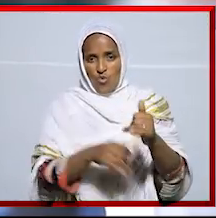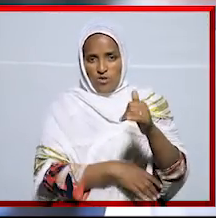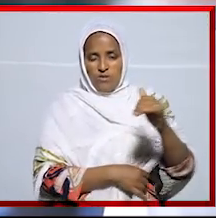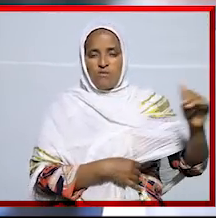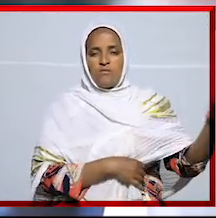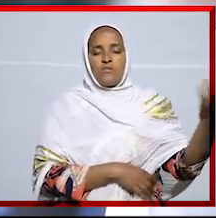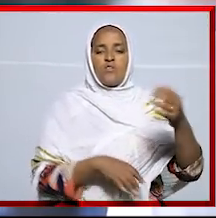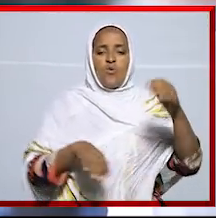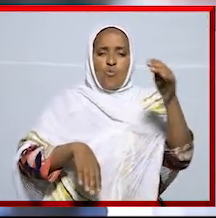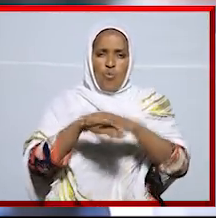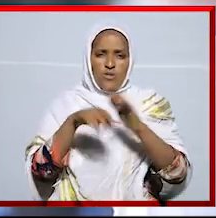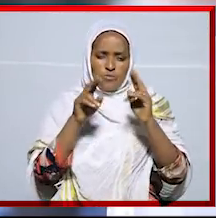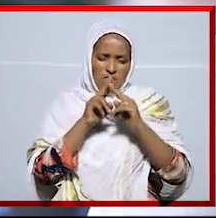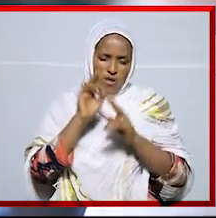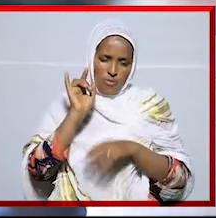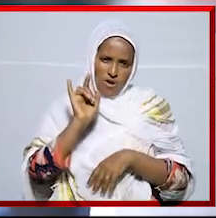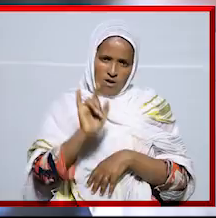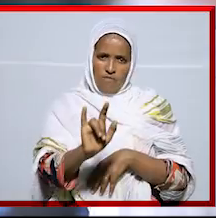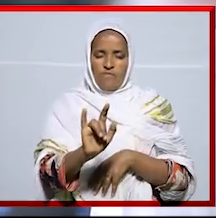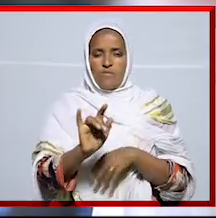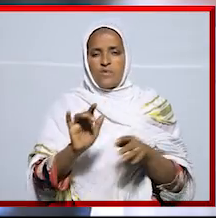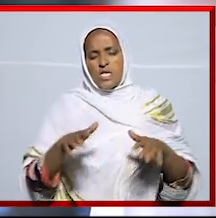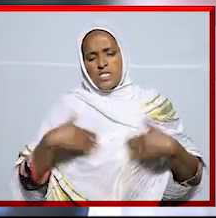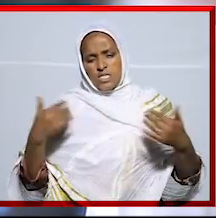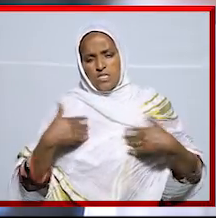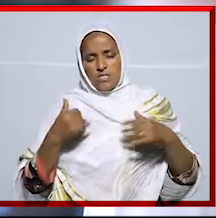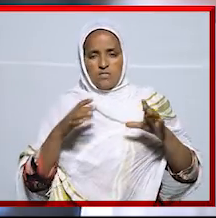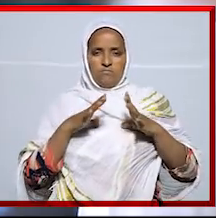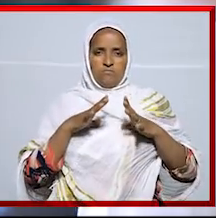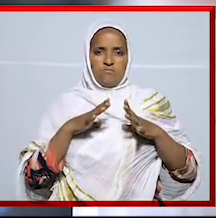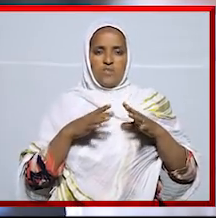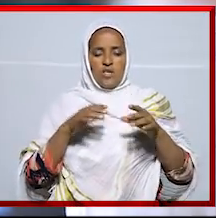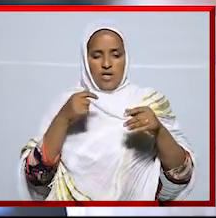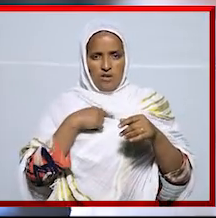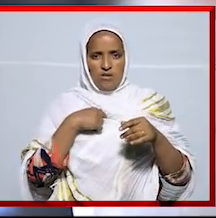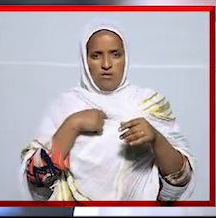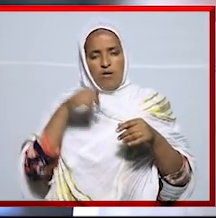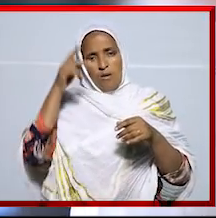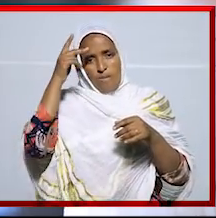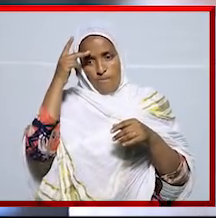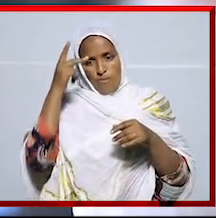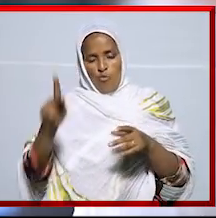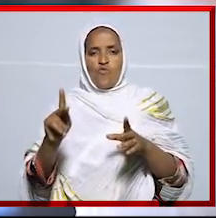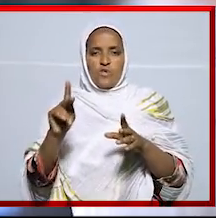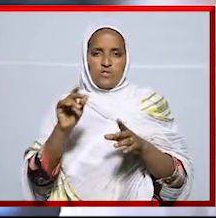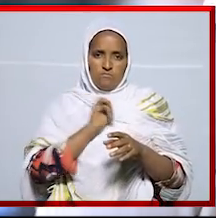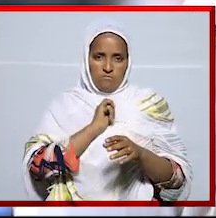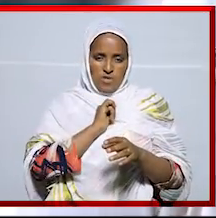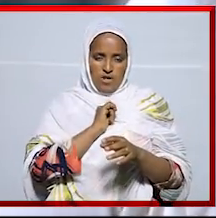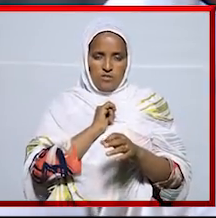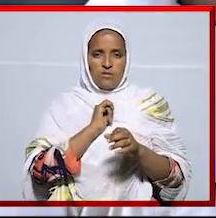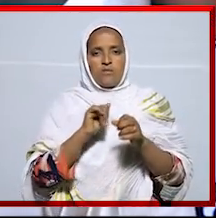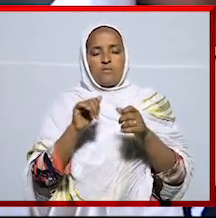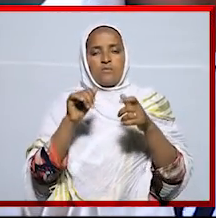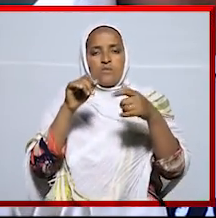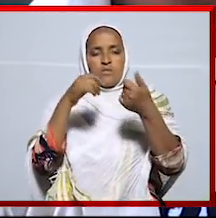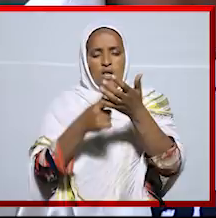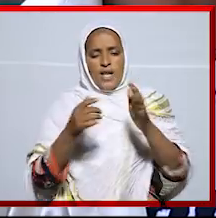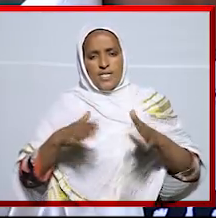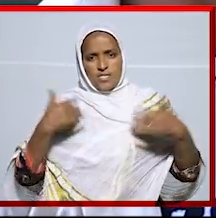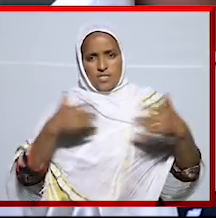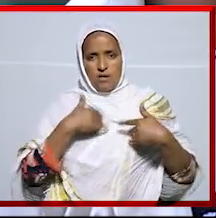ተጫዋች ነኝ። ኳስ መጫወት በጣም ነው የሚያዝናናኝ። በርግጥ ፕሮፌሽን ኔም ነው